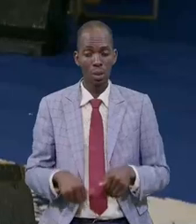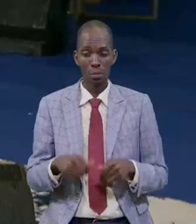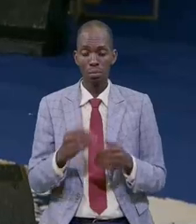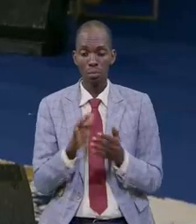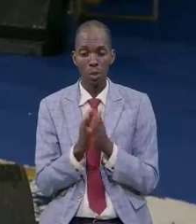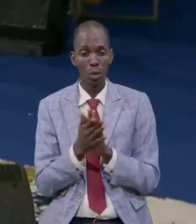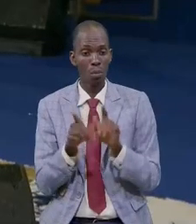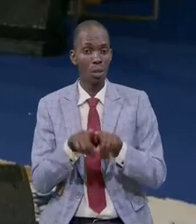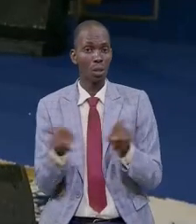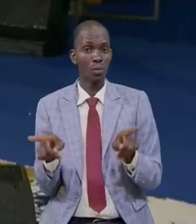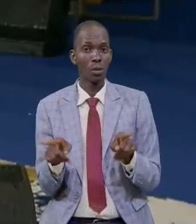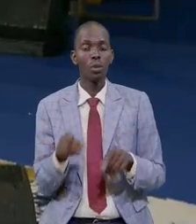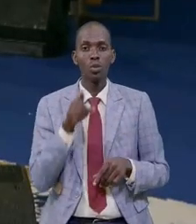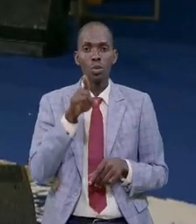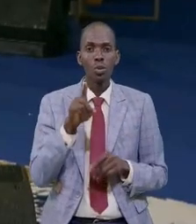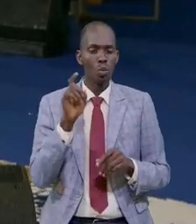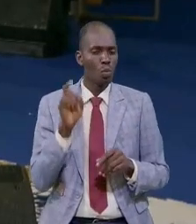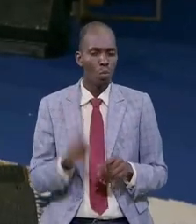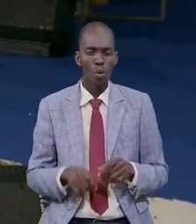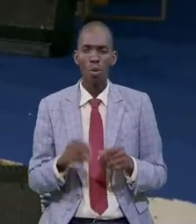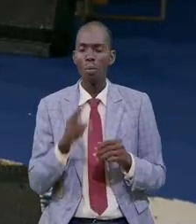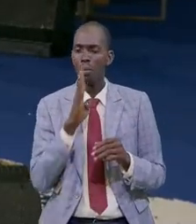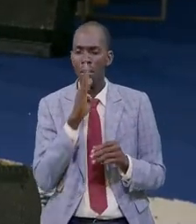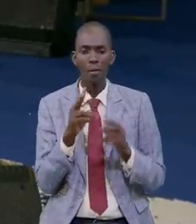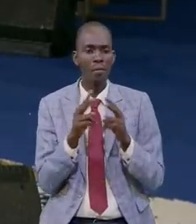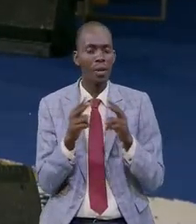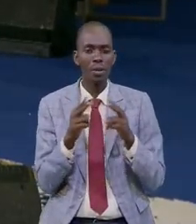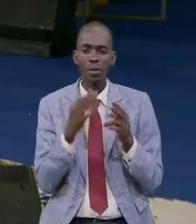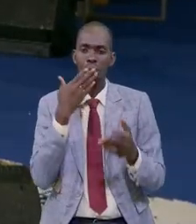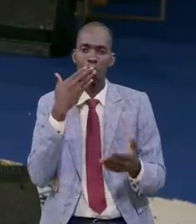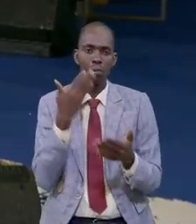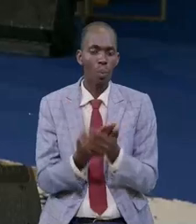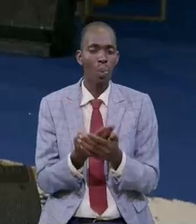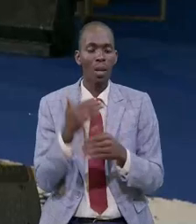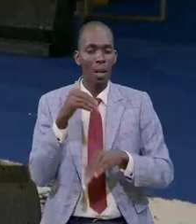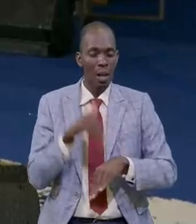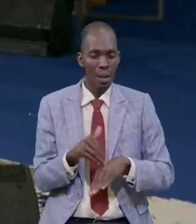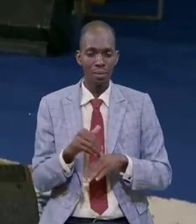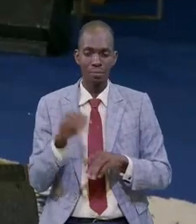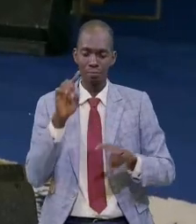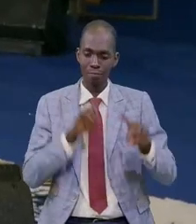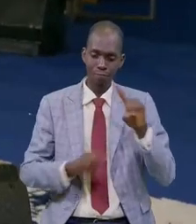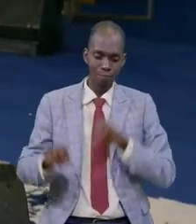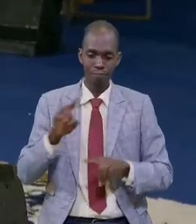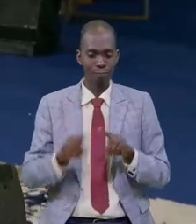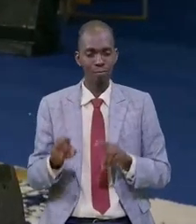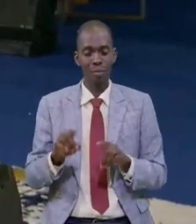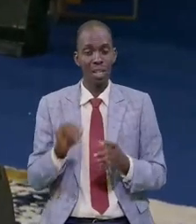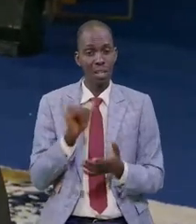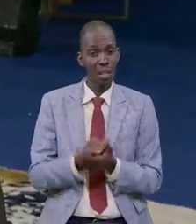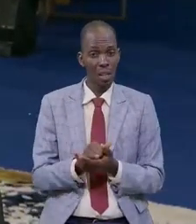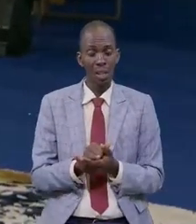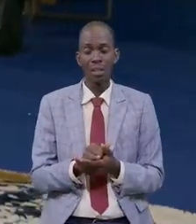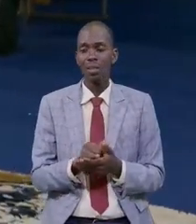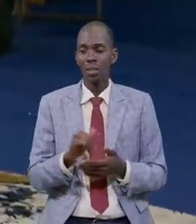distinguer vous devez être ferme vous devez être très audacieux il y a des choses pour lesquelles je